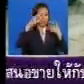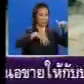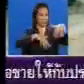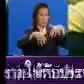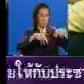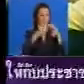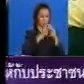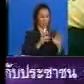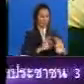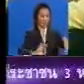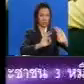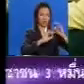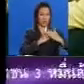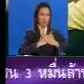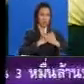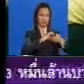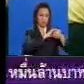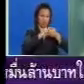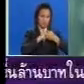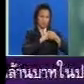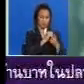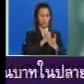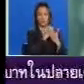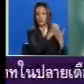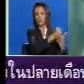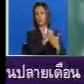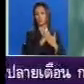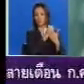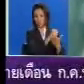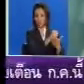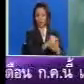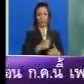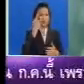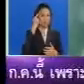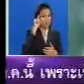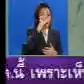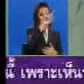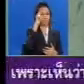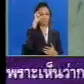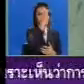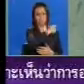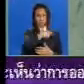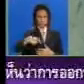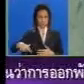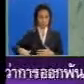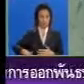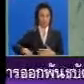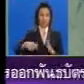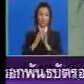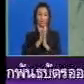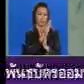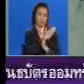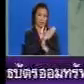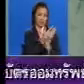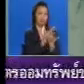รู้รักสามัคคีปรองดองช่วยเหลือซึ่งกันและกันให้จงรักภักดีต่อสถาบันสูงสุดของชาติศาสนา